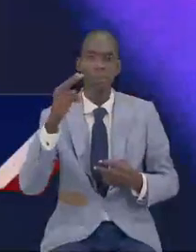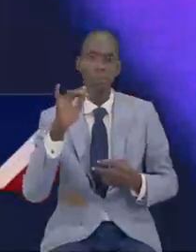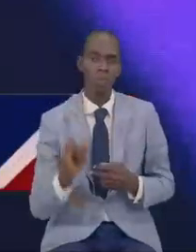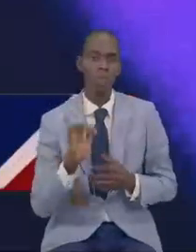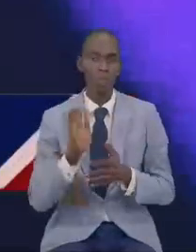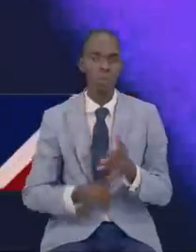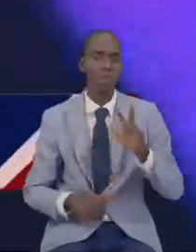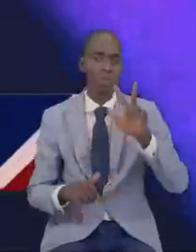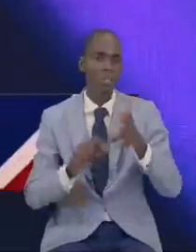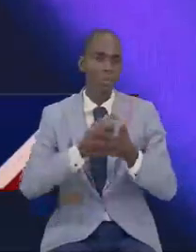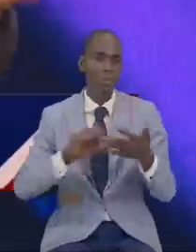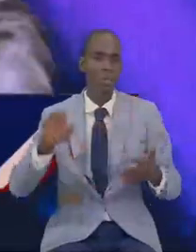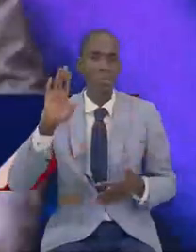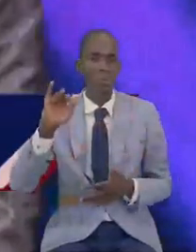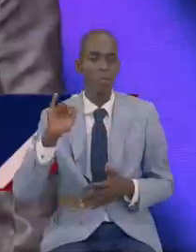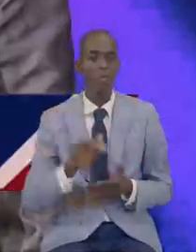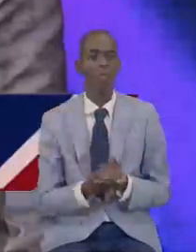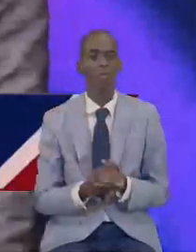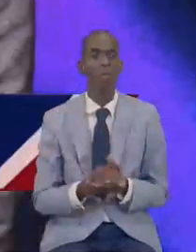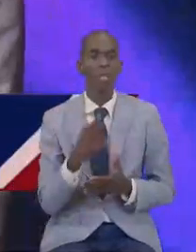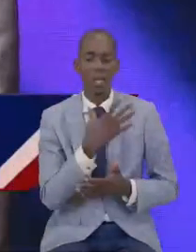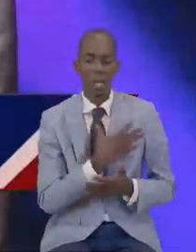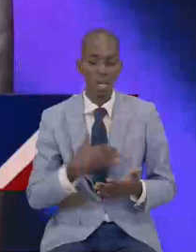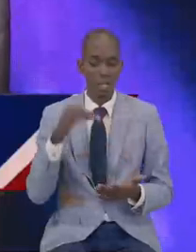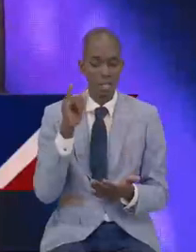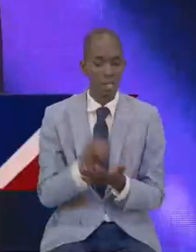deuxième Timothée 3, verset.